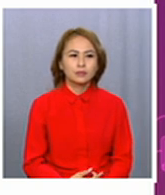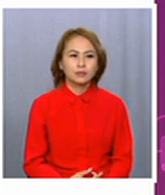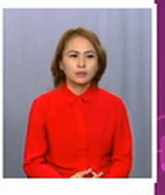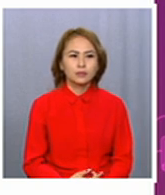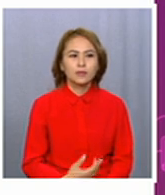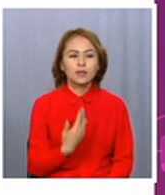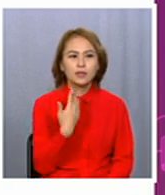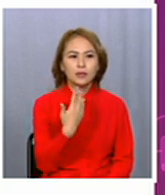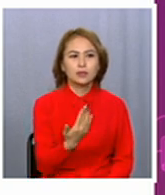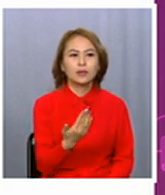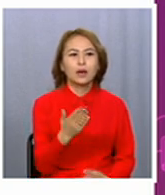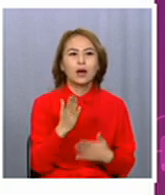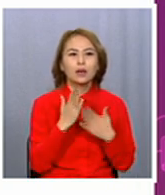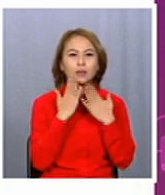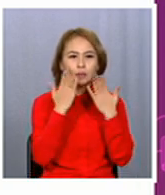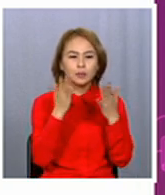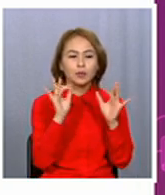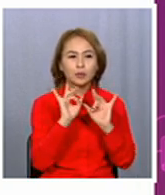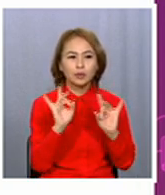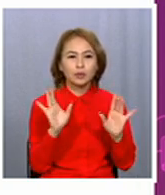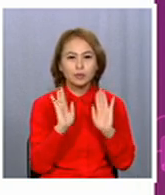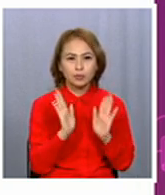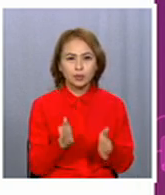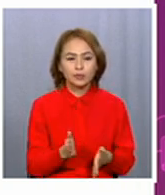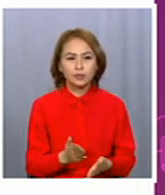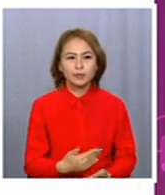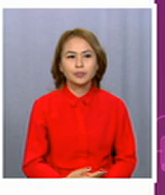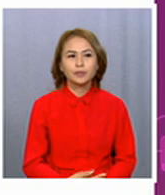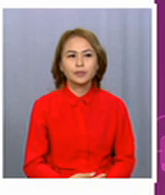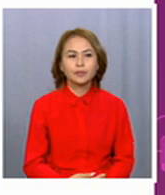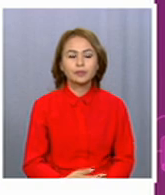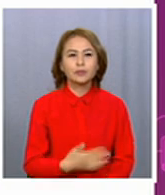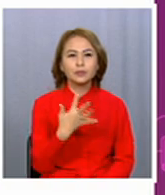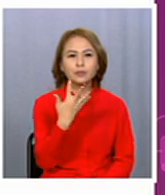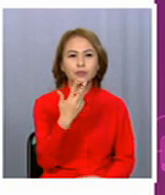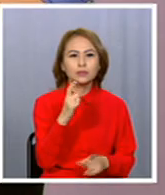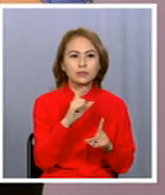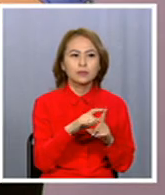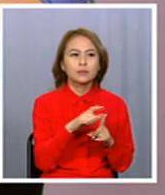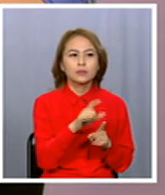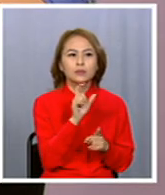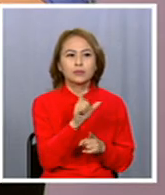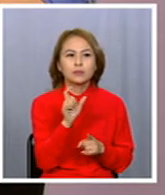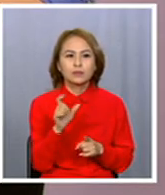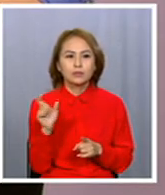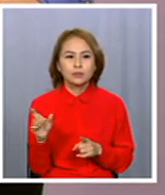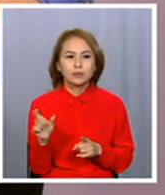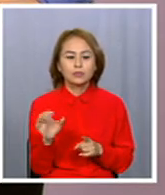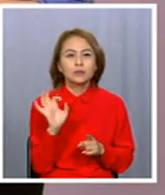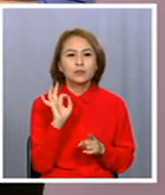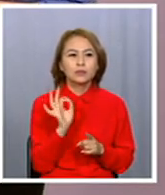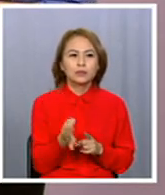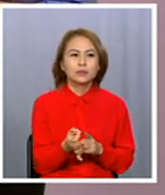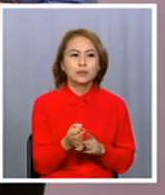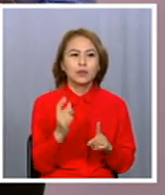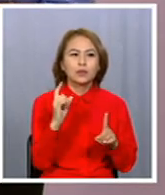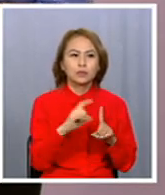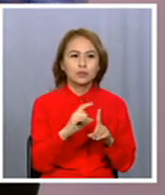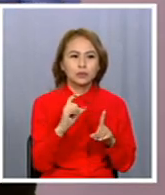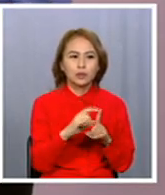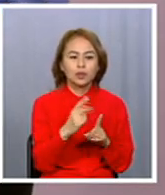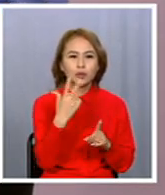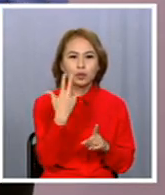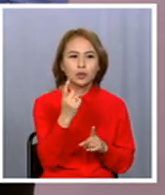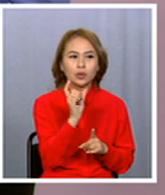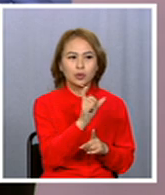Сен әңгіме оқисың ба? Сөйлем неше сөзден құралды? Дұрыс. Сөйлем 3